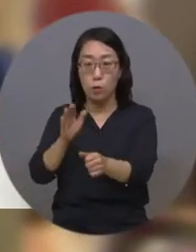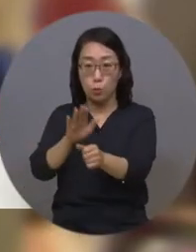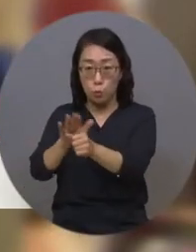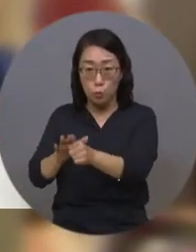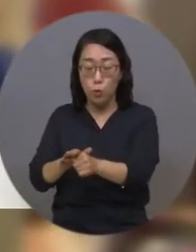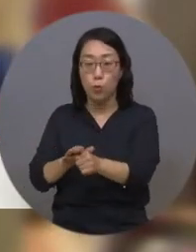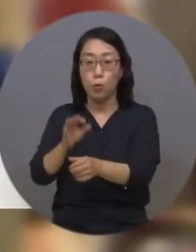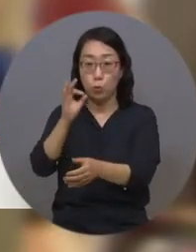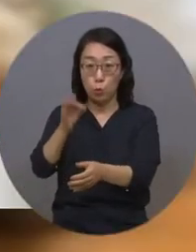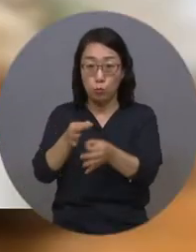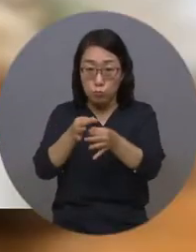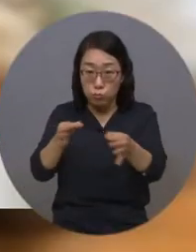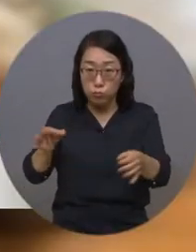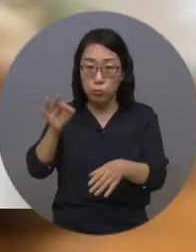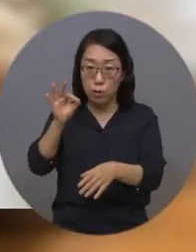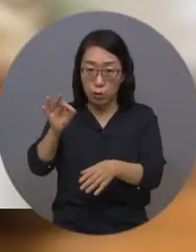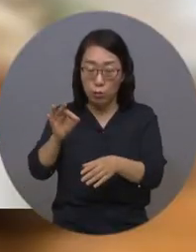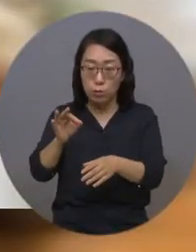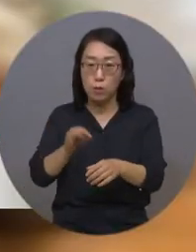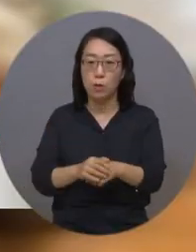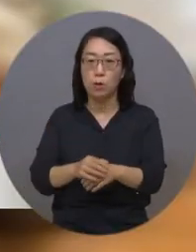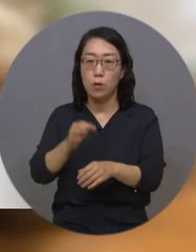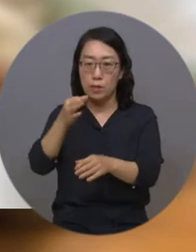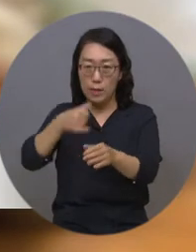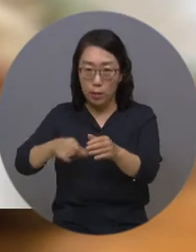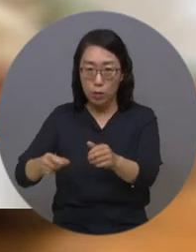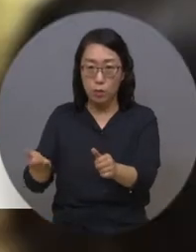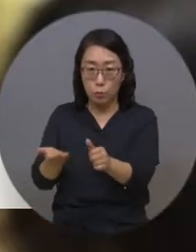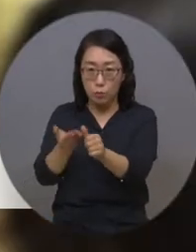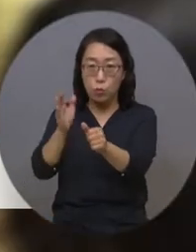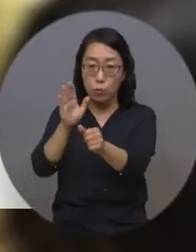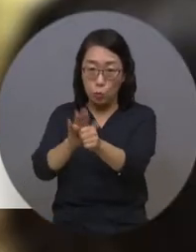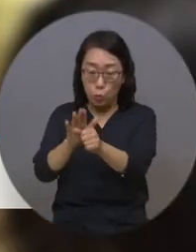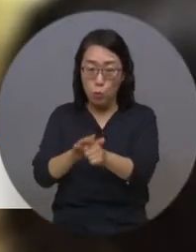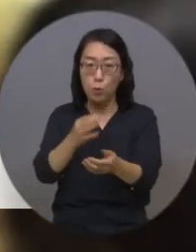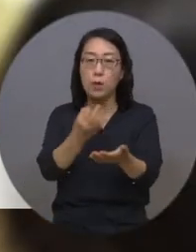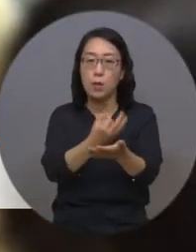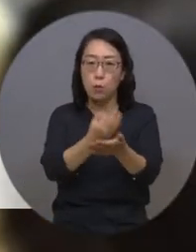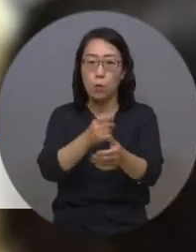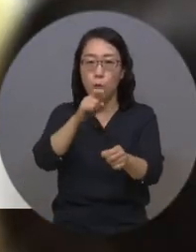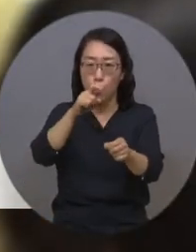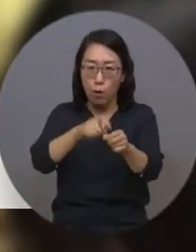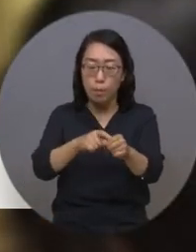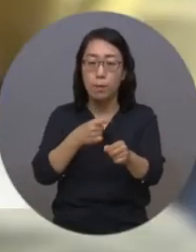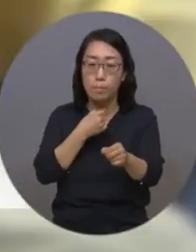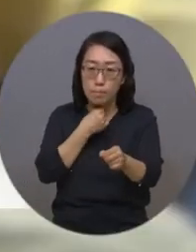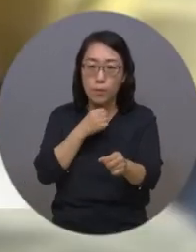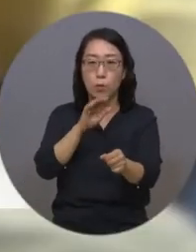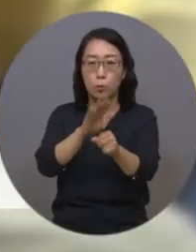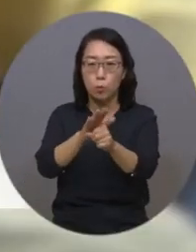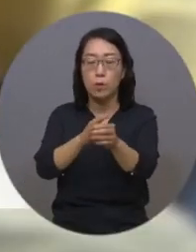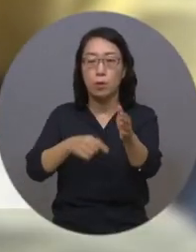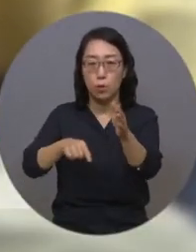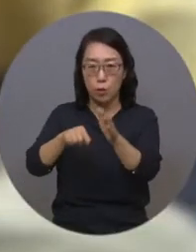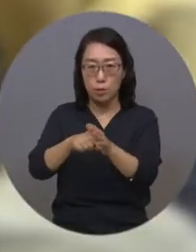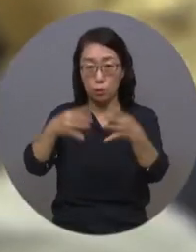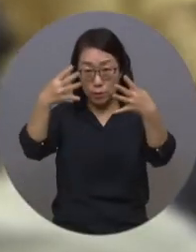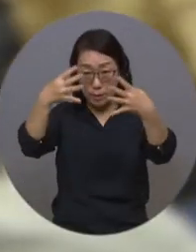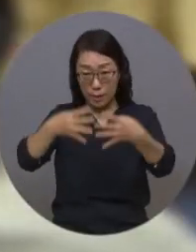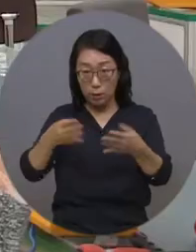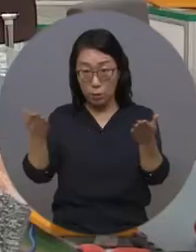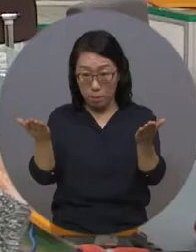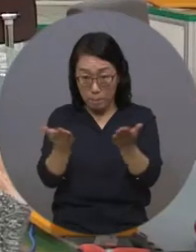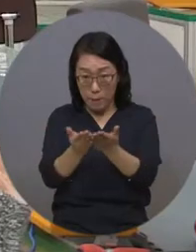고취하고 자녀양육을 지원하기 위해 소득 재산 요건을 충족하는 각오의 지급하고 있습니다